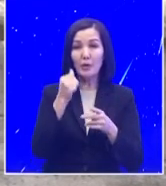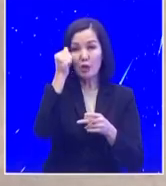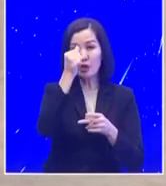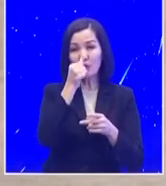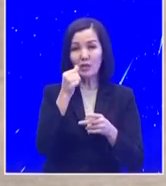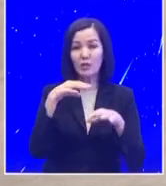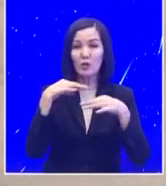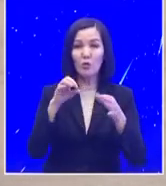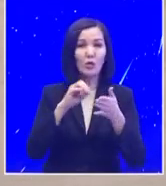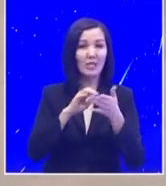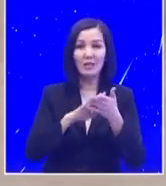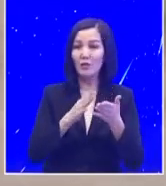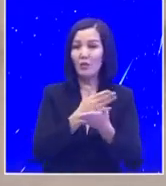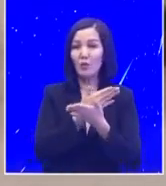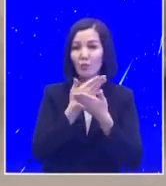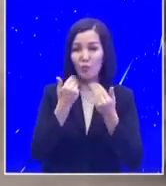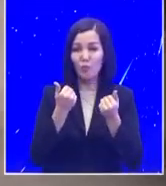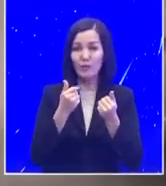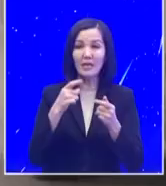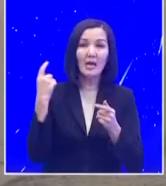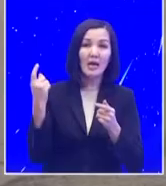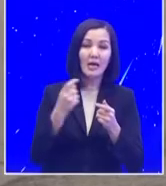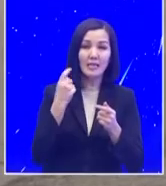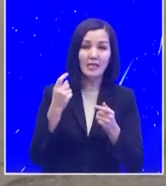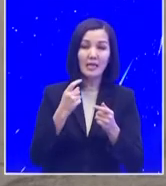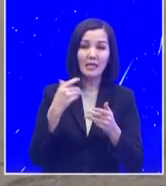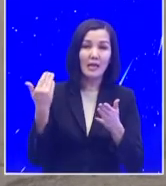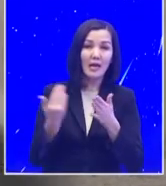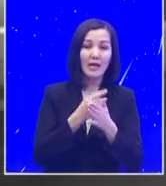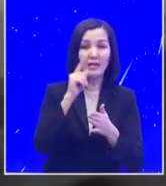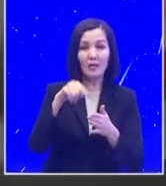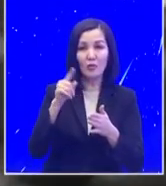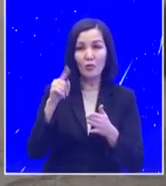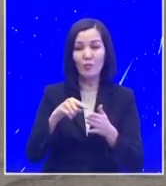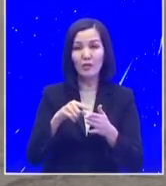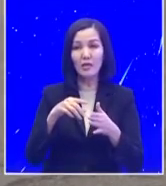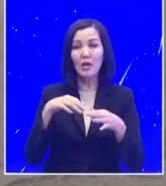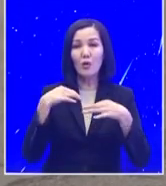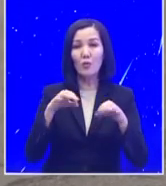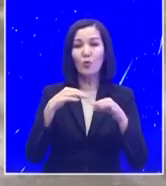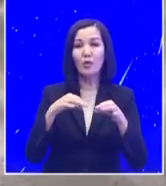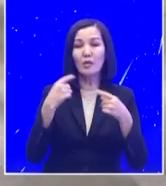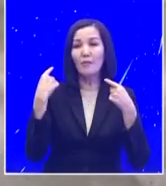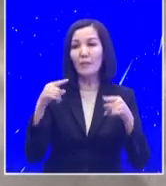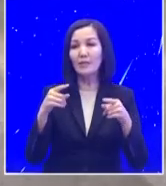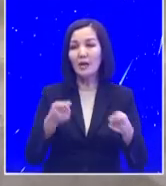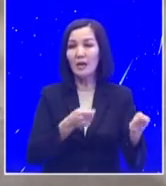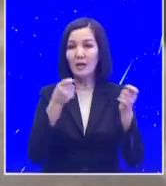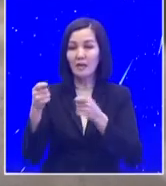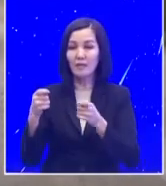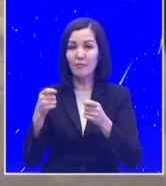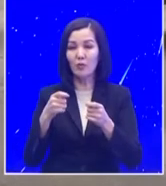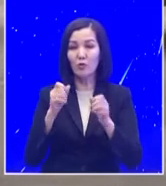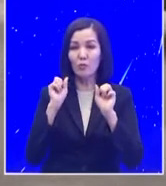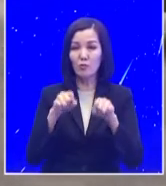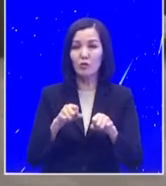ішінде көлігін тіркеуге қоймаса, иесі арнайы нөмірді қайтарып, көлігін ел аумағынан басқа жаққа кете алады. Ал